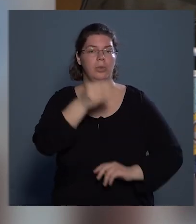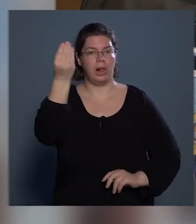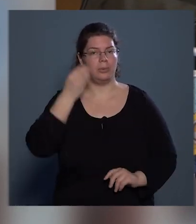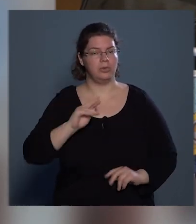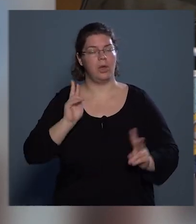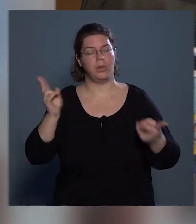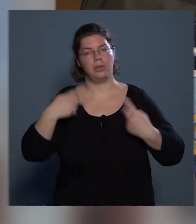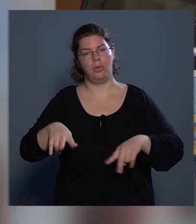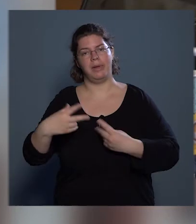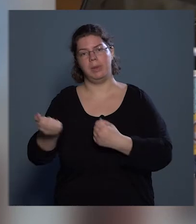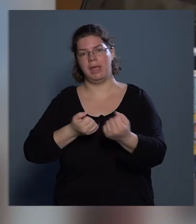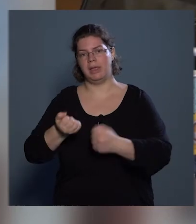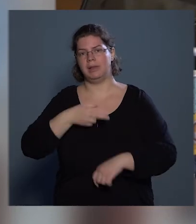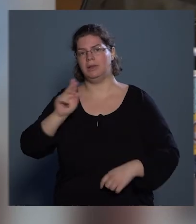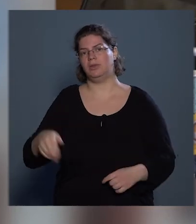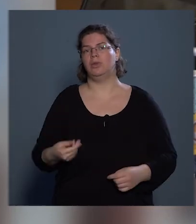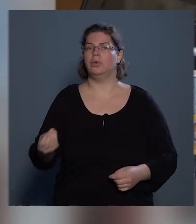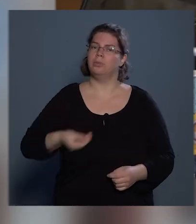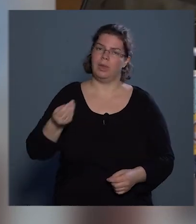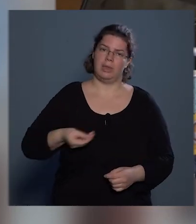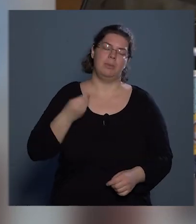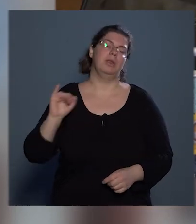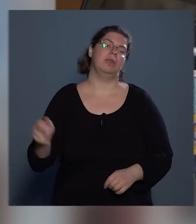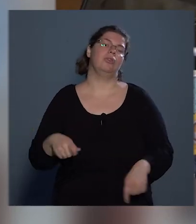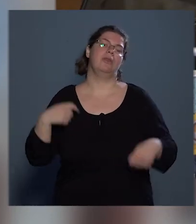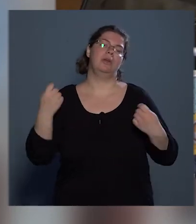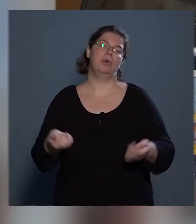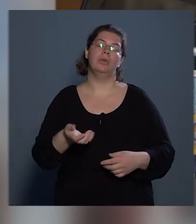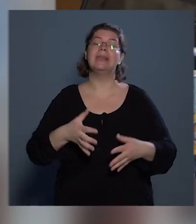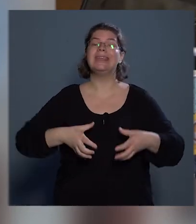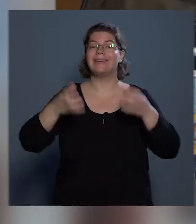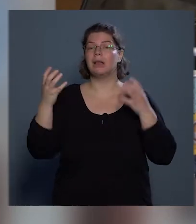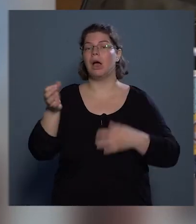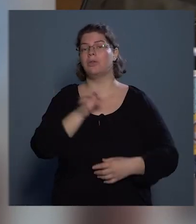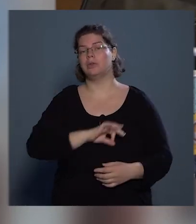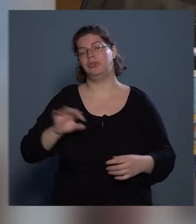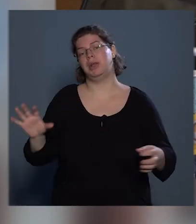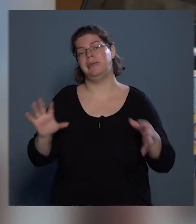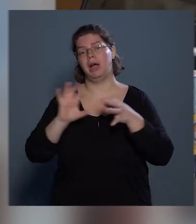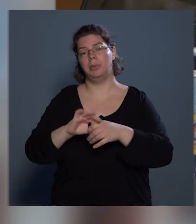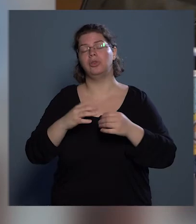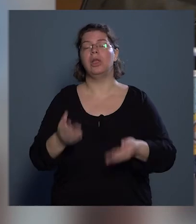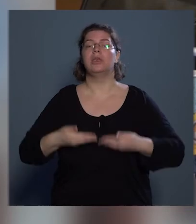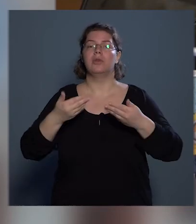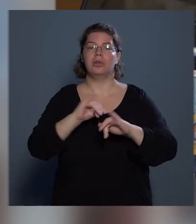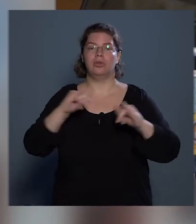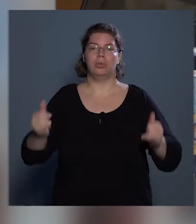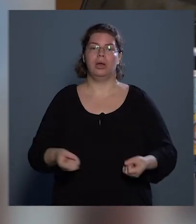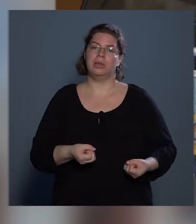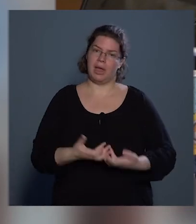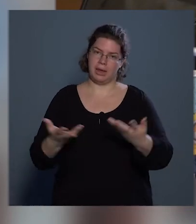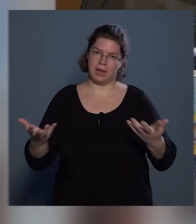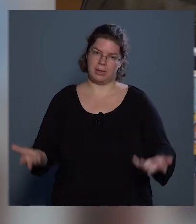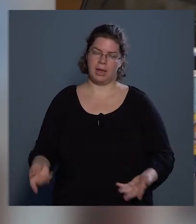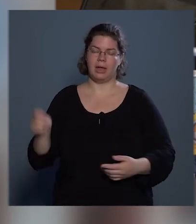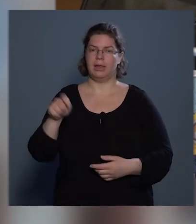további egyeztetésekről készített beszámolót és az adott ingatlan hasznosításával kapcsolatos javaslatcsomagot terjessze a képviselőtestület